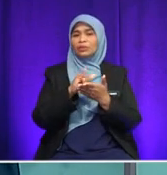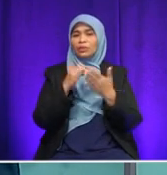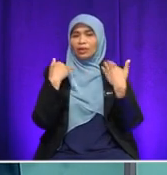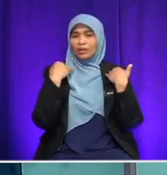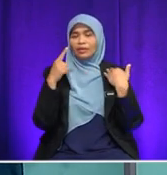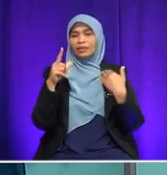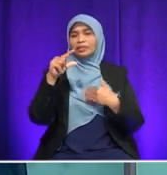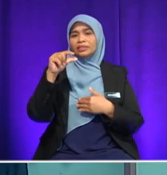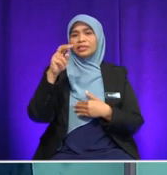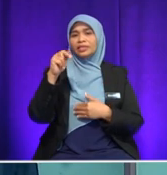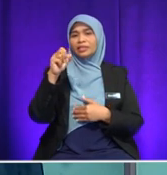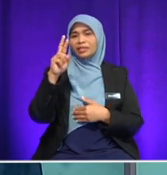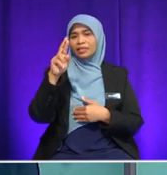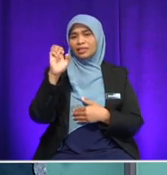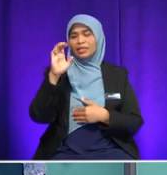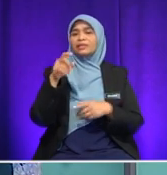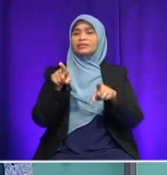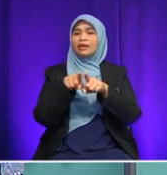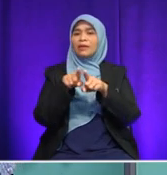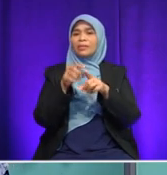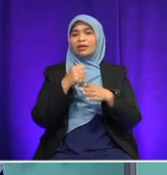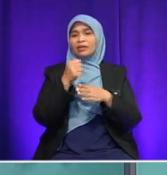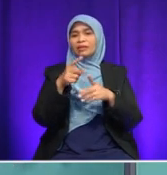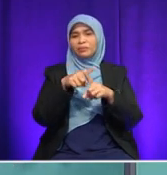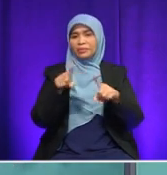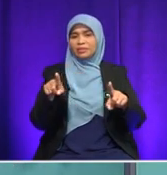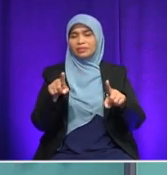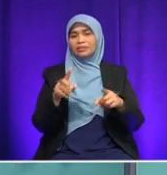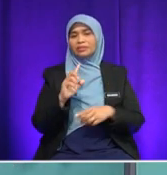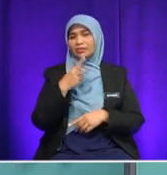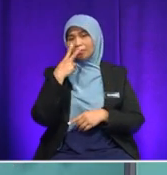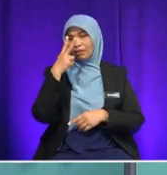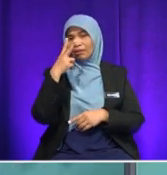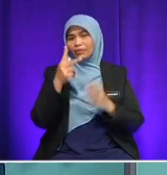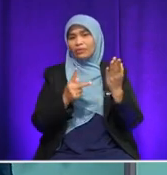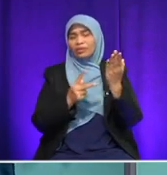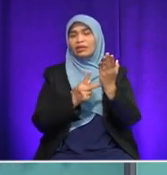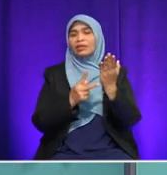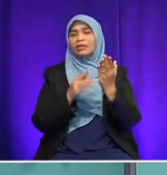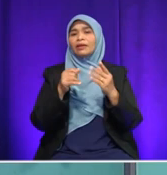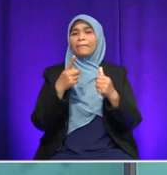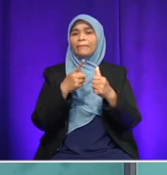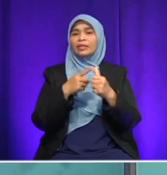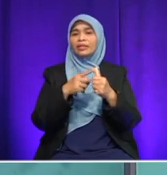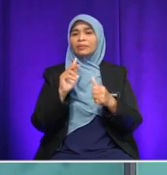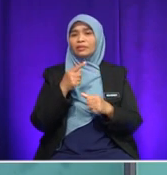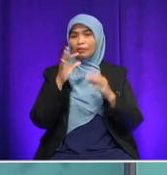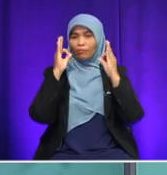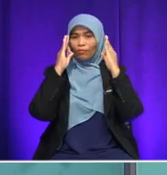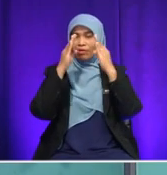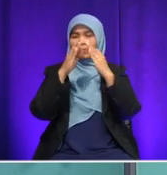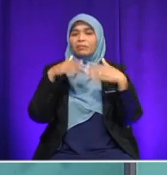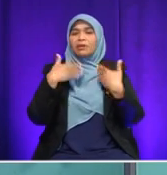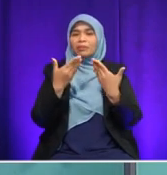ataupun genre yang berbeza. Jadi kita tengok teknik yang pertama ya, kita fokus kepada bagaimana nak